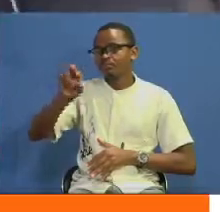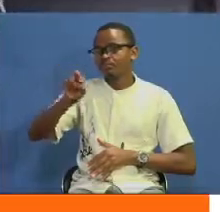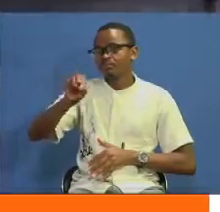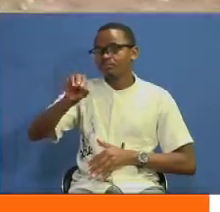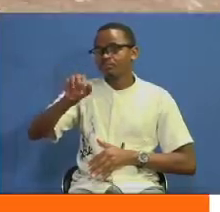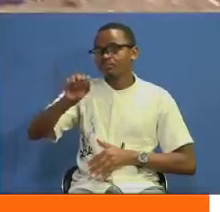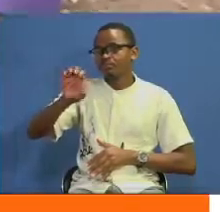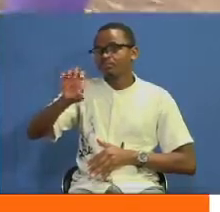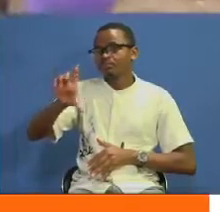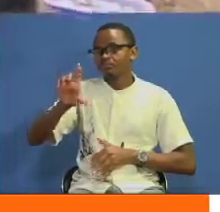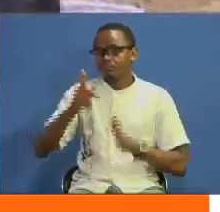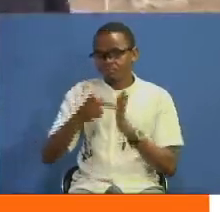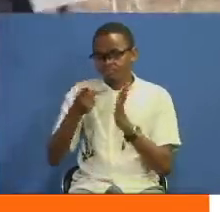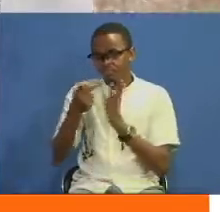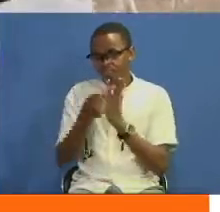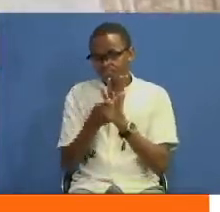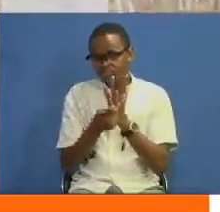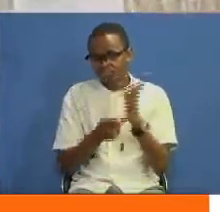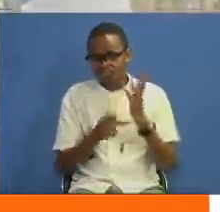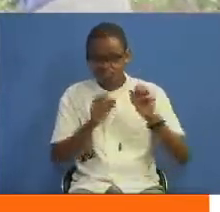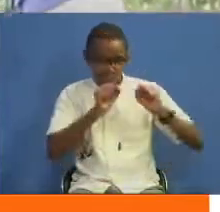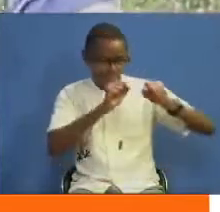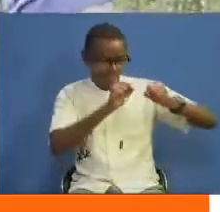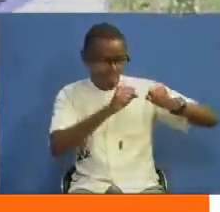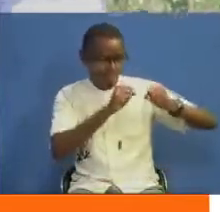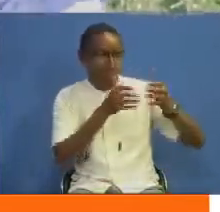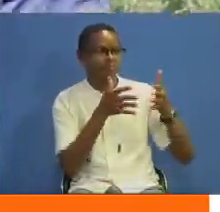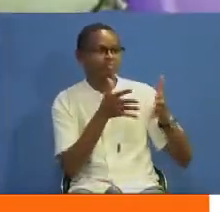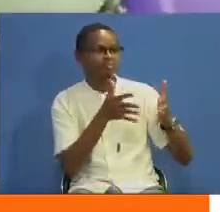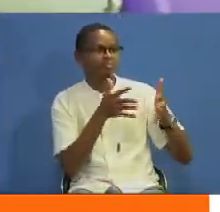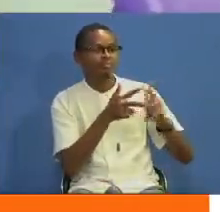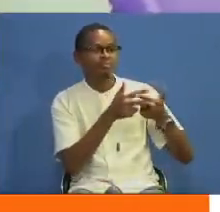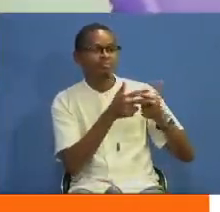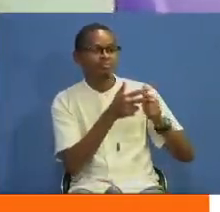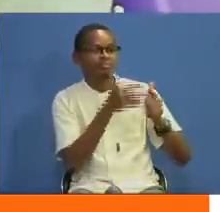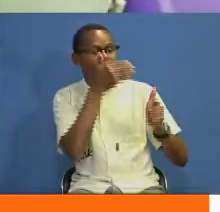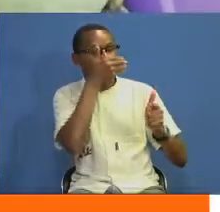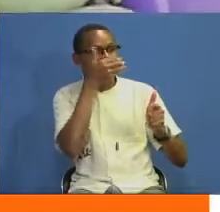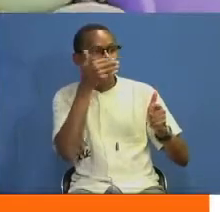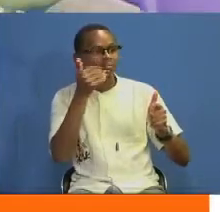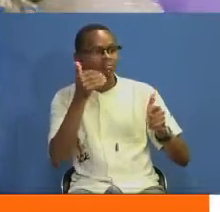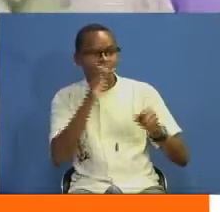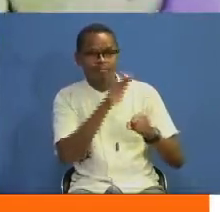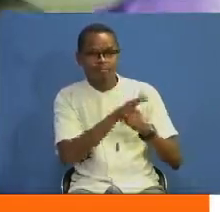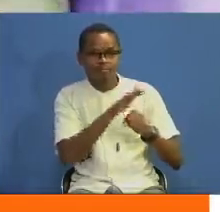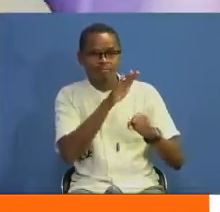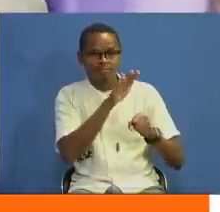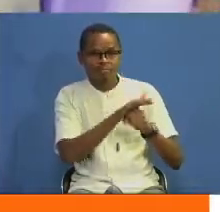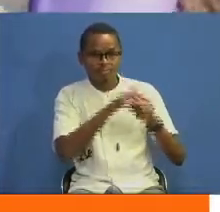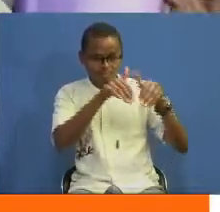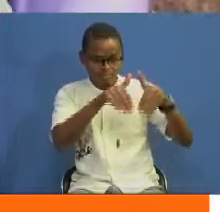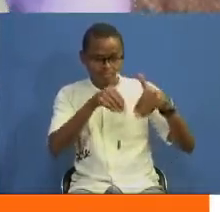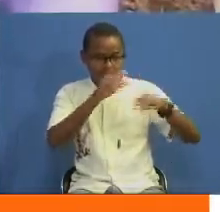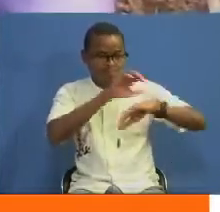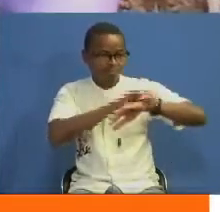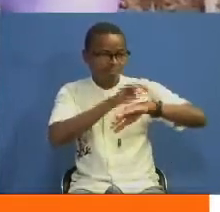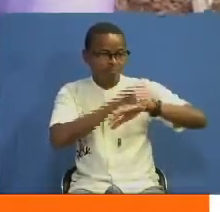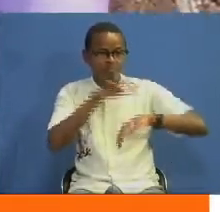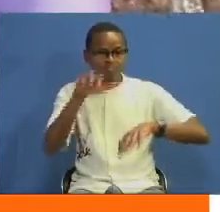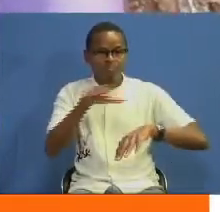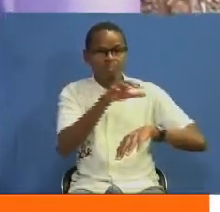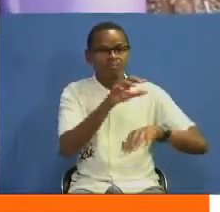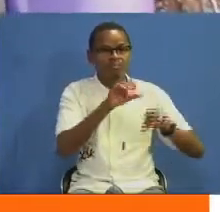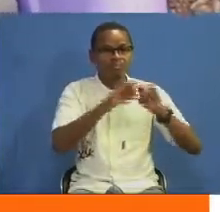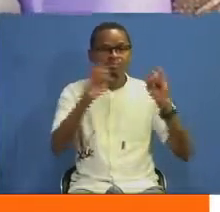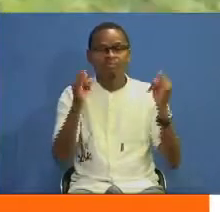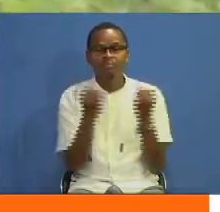kuwa mradi huu wa markup unawezesha kuwepo kwa mashini bora na zaidi kuwezesha wakulima kupata soko za